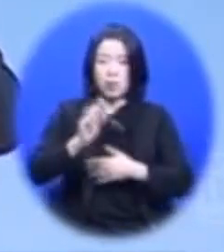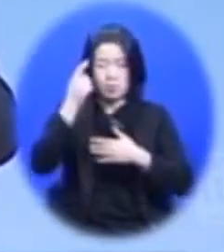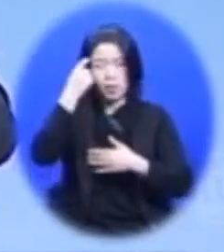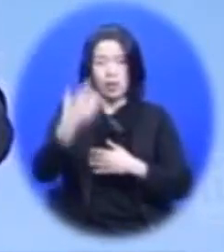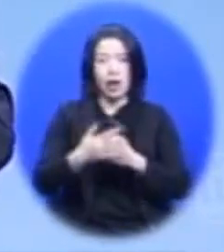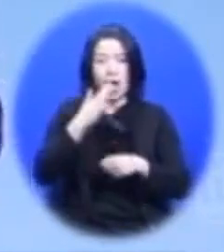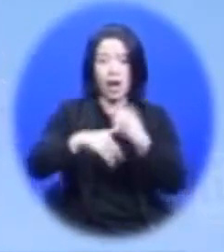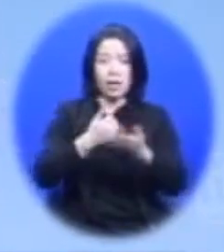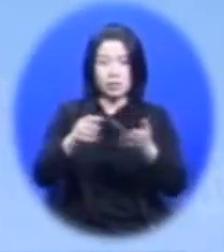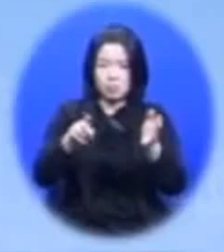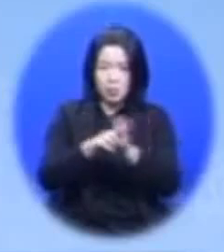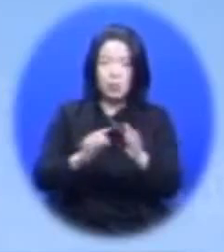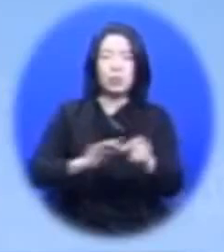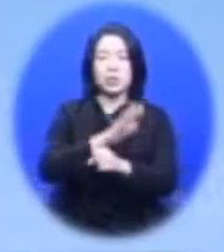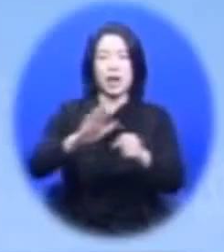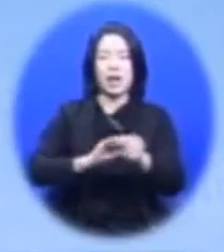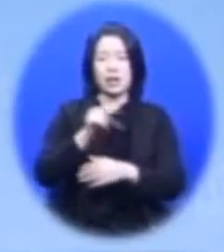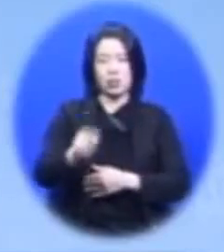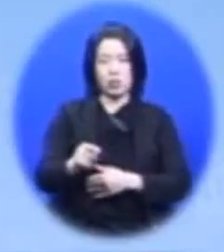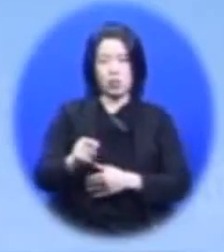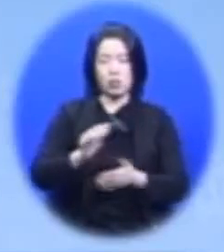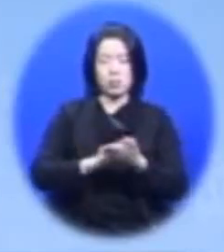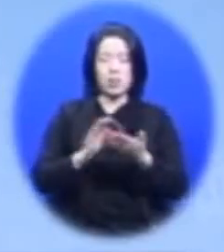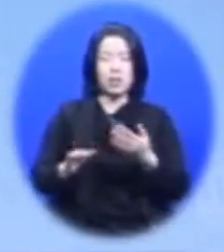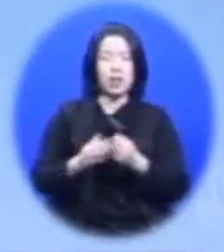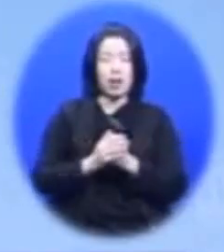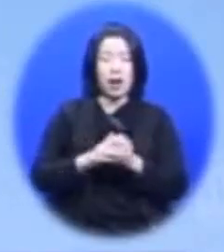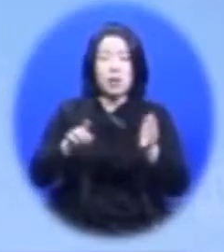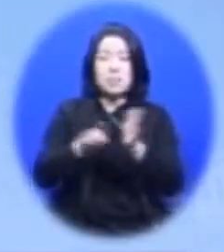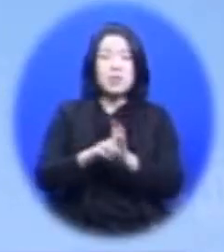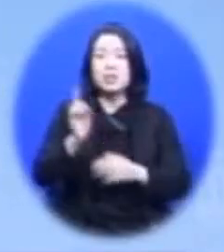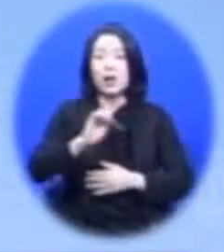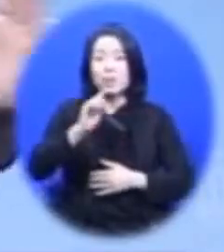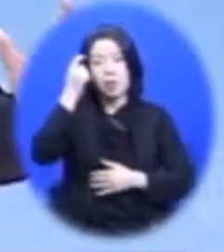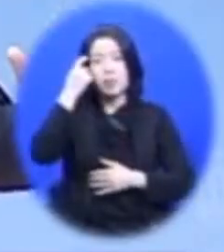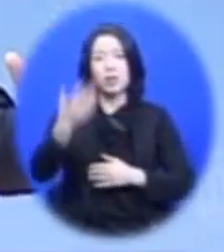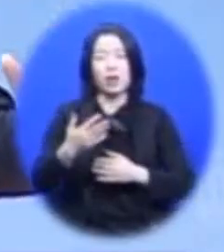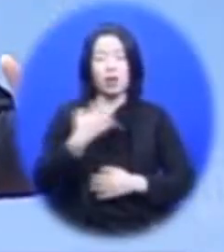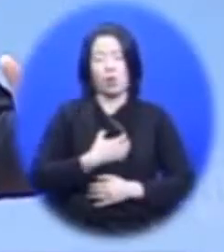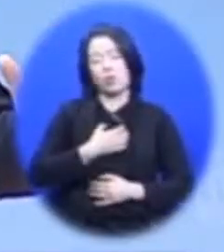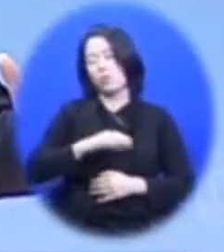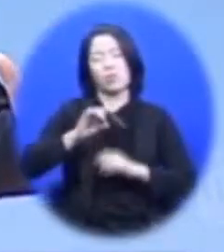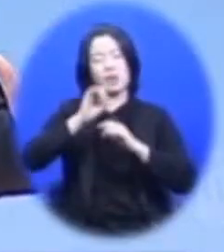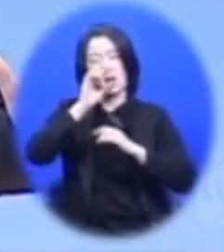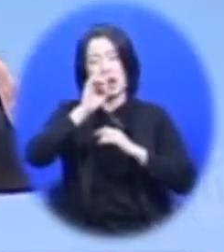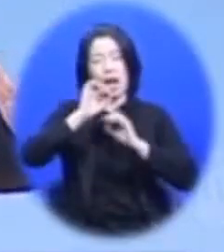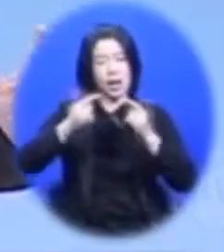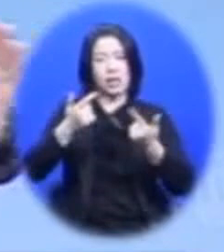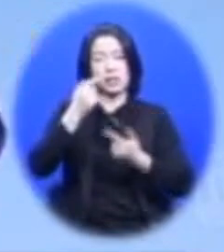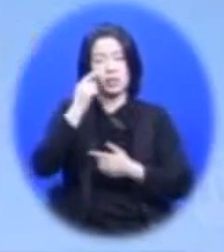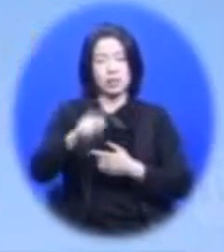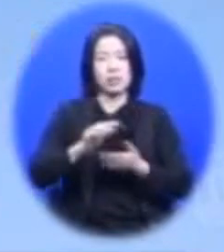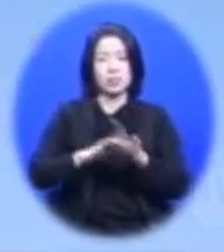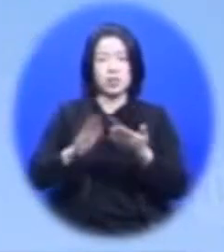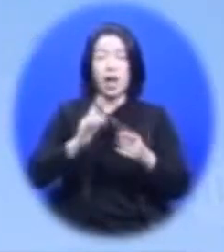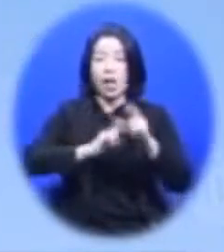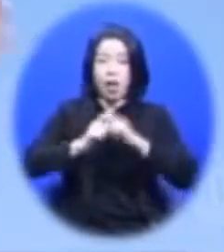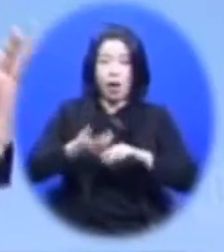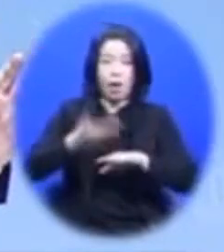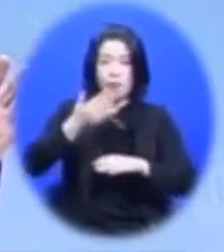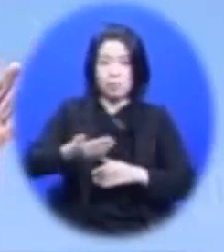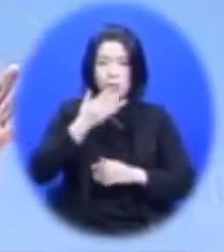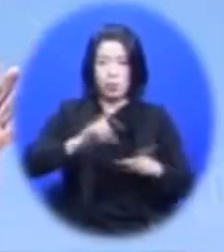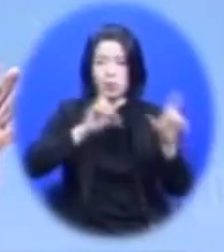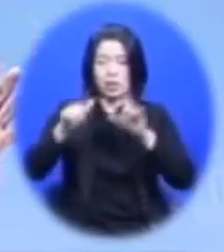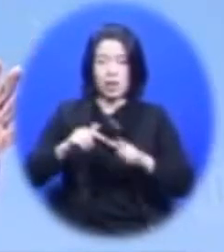하나님을 믿고 그리고 사랑하는 겁니다. 믿는 게 뭡니까? 걱정 안 하는 겁니다. 더 이상 먹고 사는 거 걱정